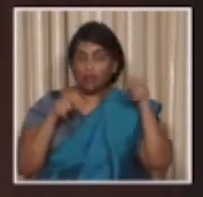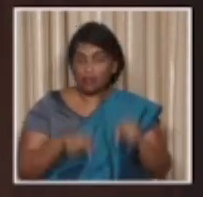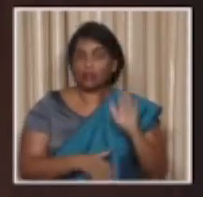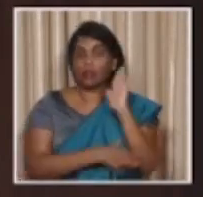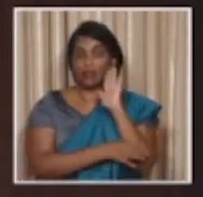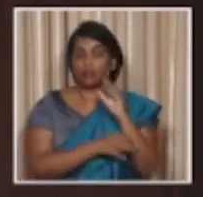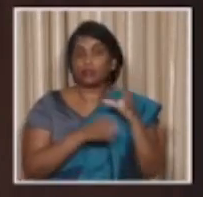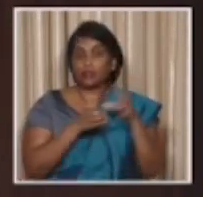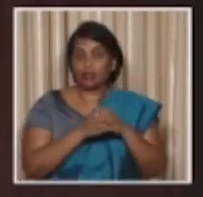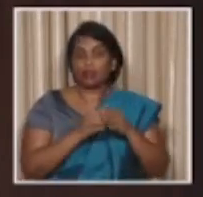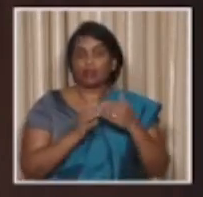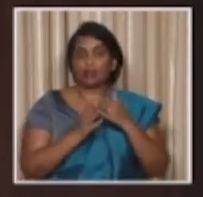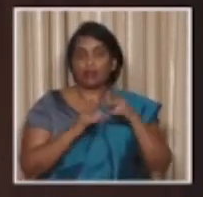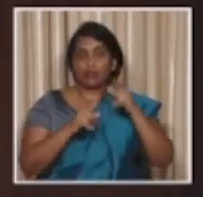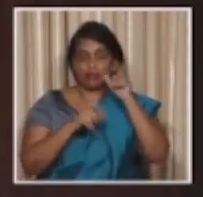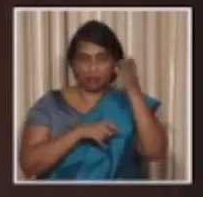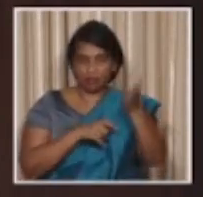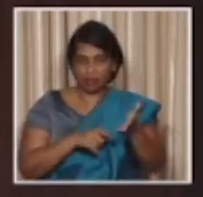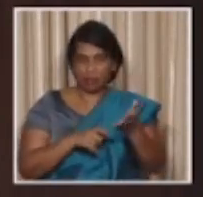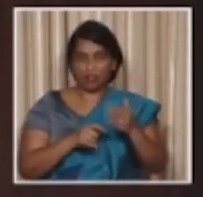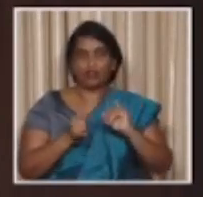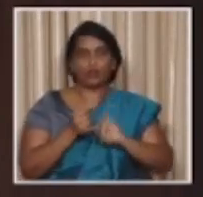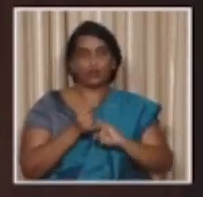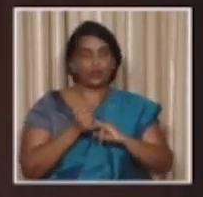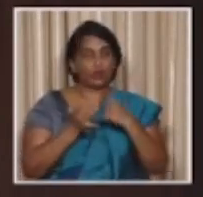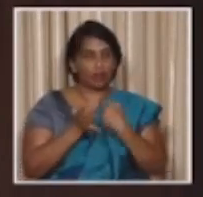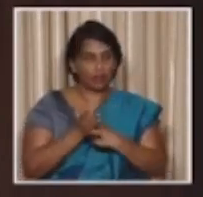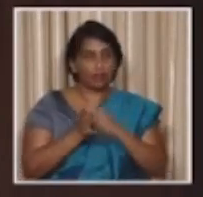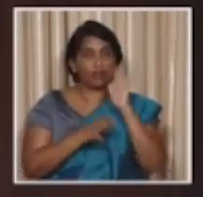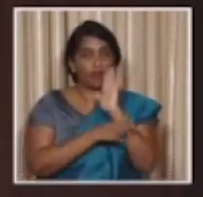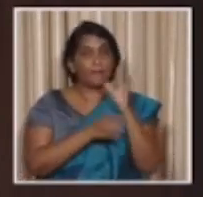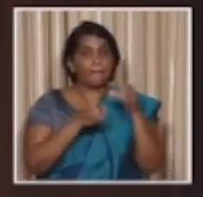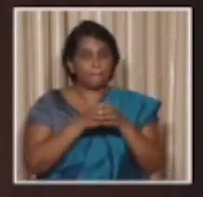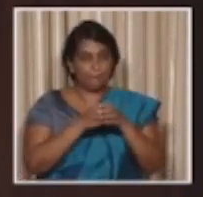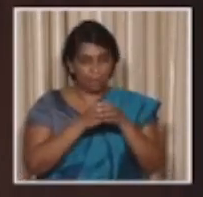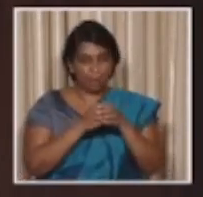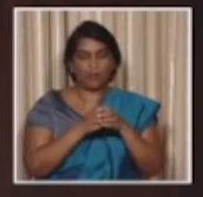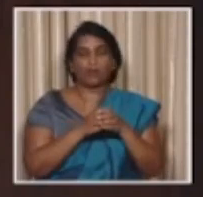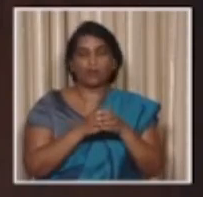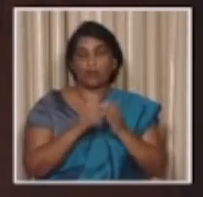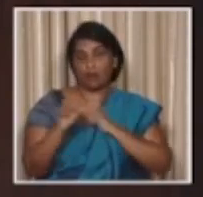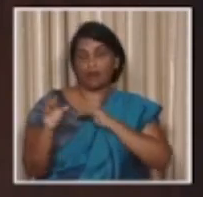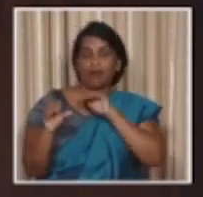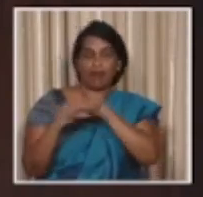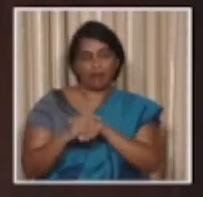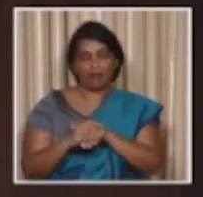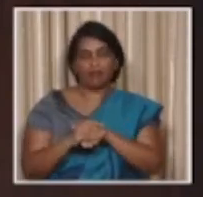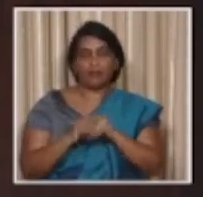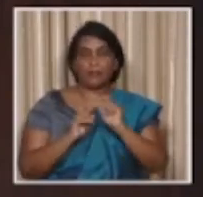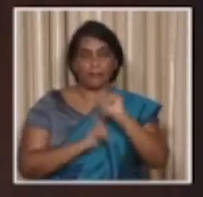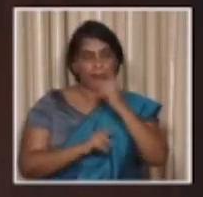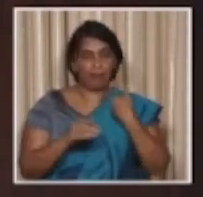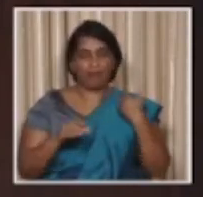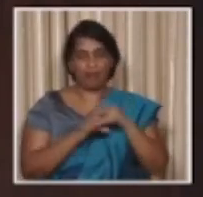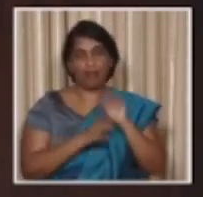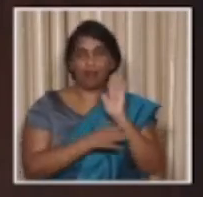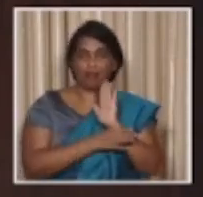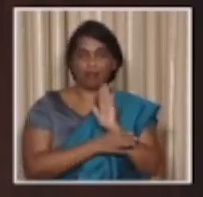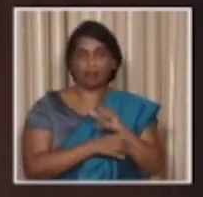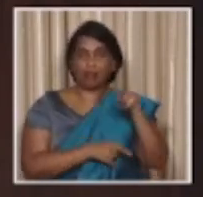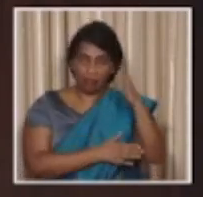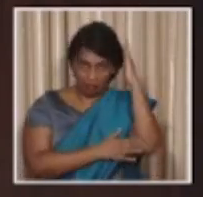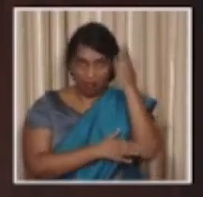ලංකා නිදහස් පක්ෂේ ඉන්න අපේ ආදරණීය මෙතන ඉන්නවා සුරේන් රාගන් මැතිතුමා ශ්‍රී ලංකා නිදහස් පක්ෂෙන් කියලා ආවේ මේ පාර්ලිමේන්තුවට අත